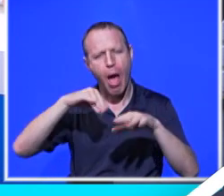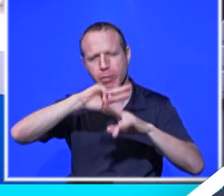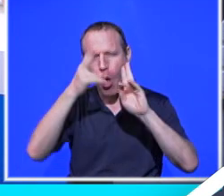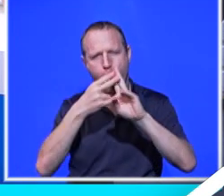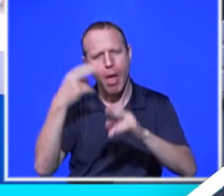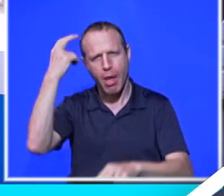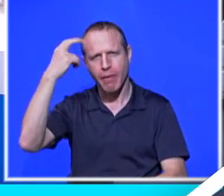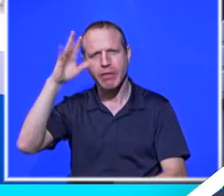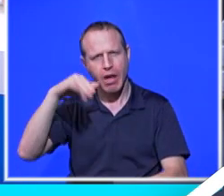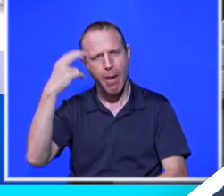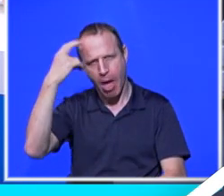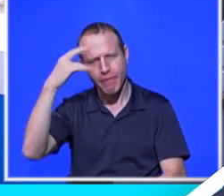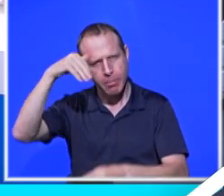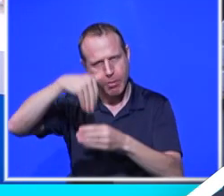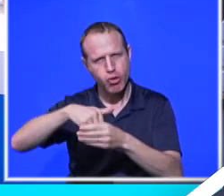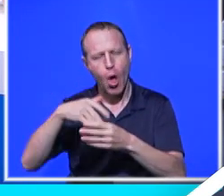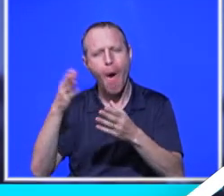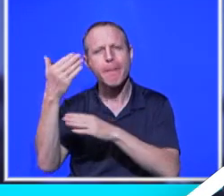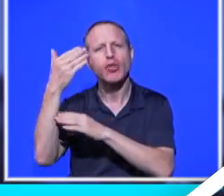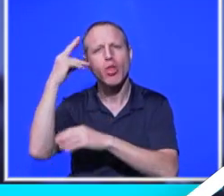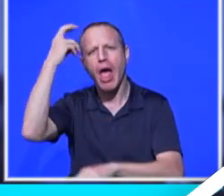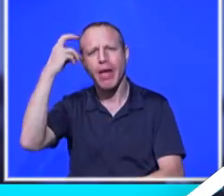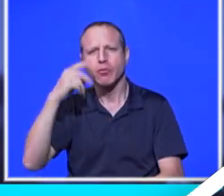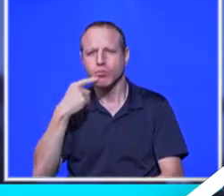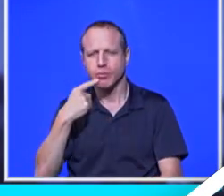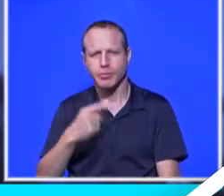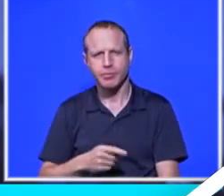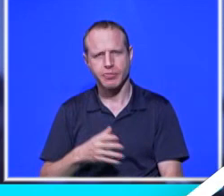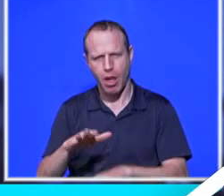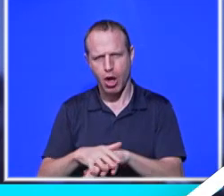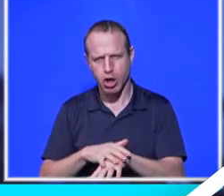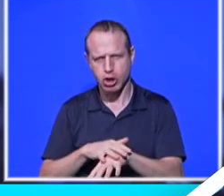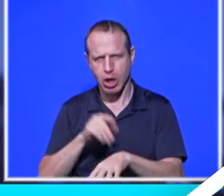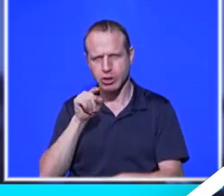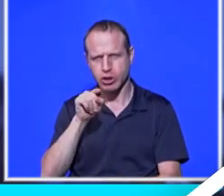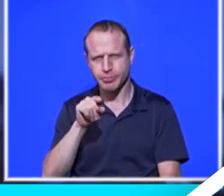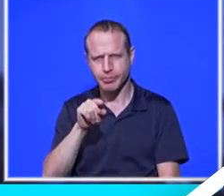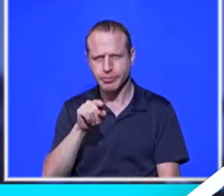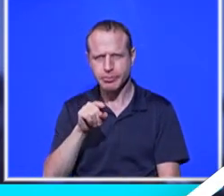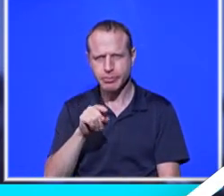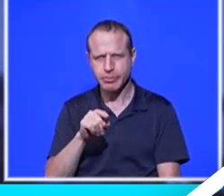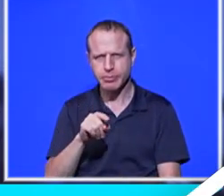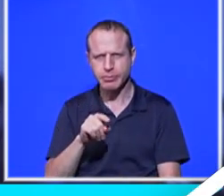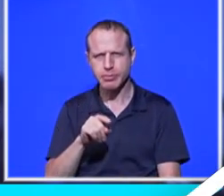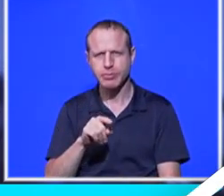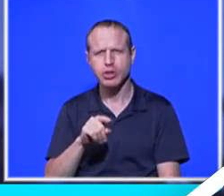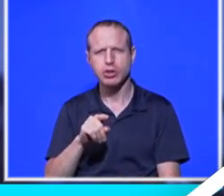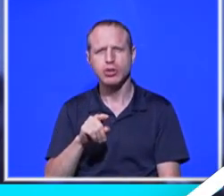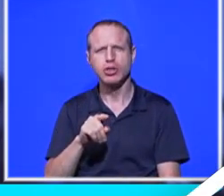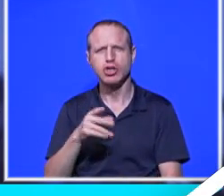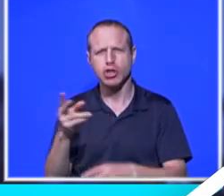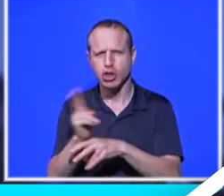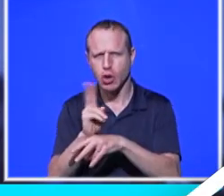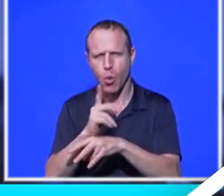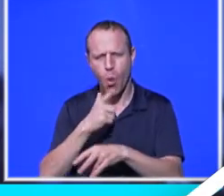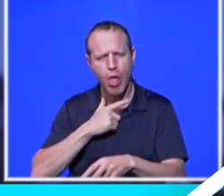הערבי וגם את הערבים בתוך מדינות ערב. זאת אומרת, ההרגשה הזאת שבעצם שיקרו